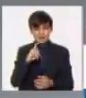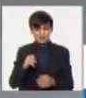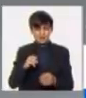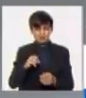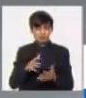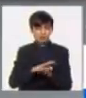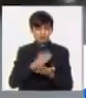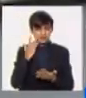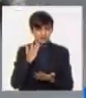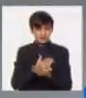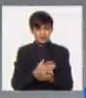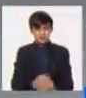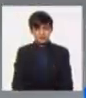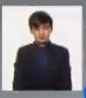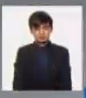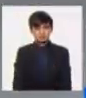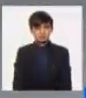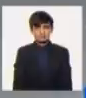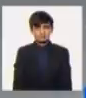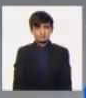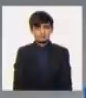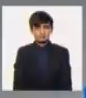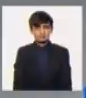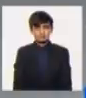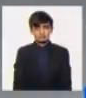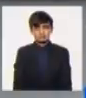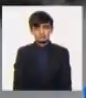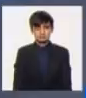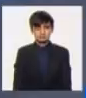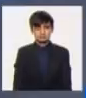Бахром Абдуллаев, Нина Шапо, Индира Кахимова, Информбюро.